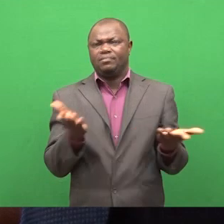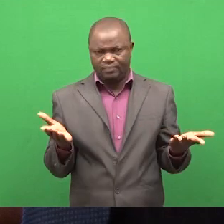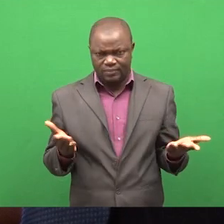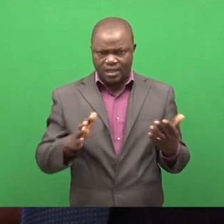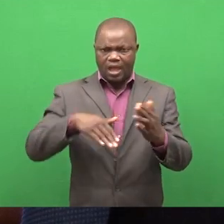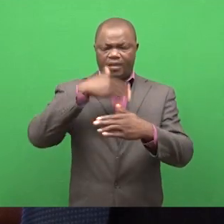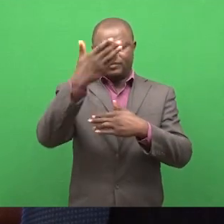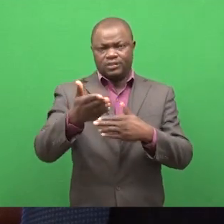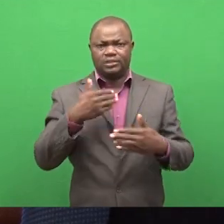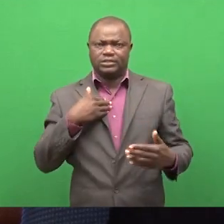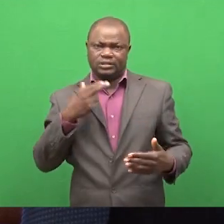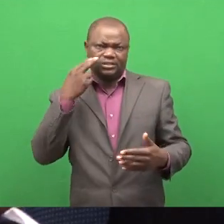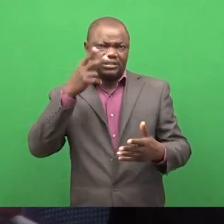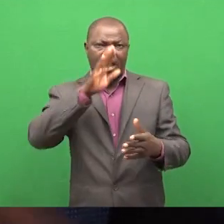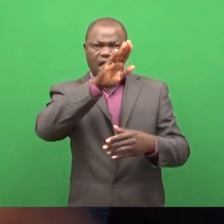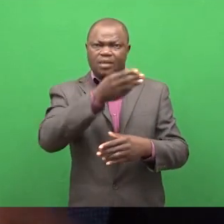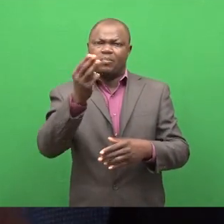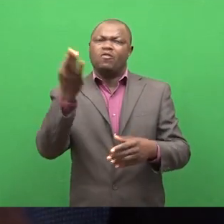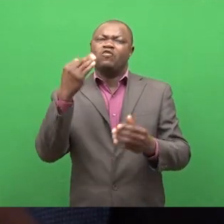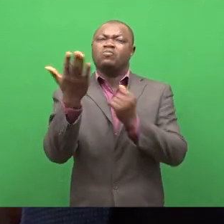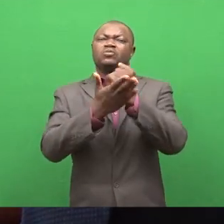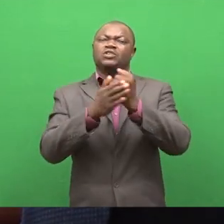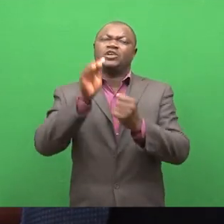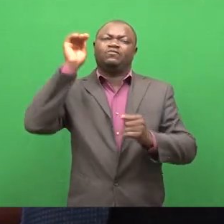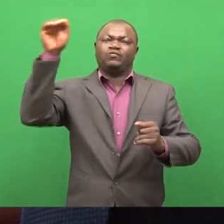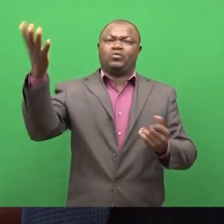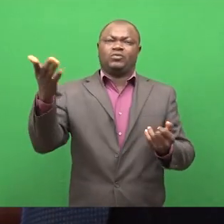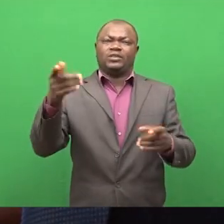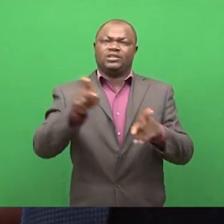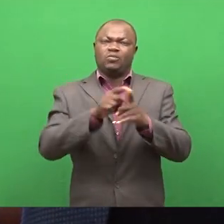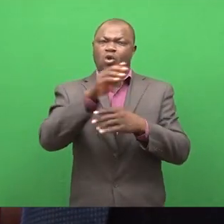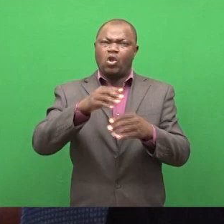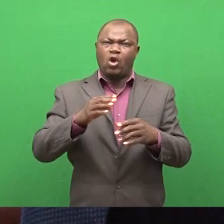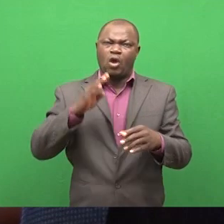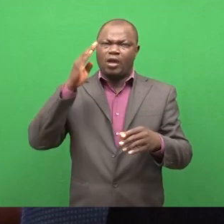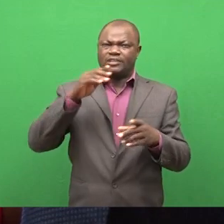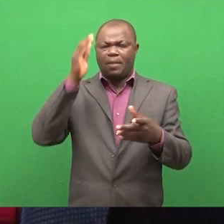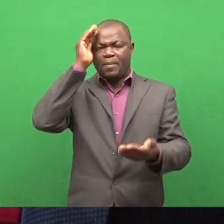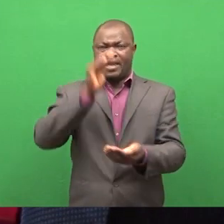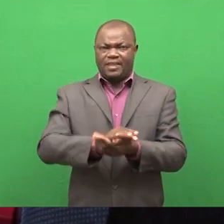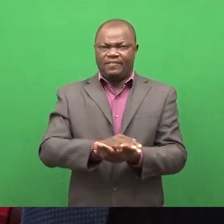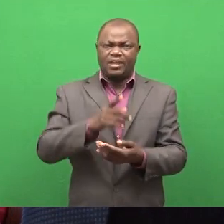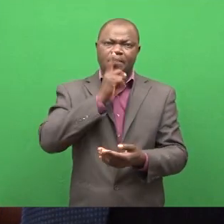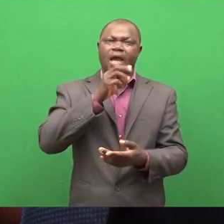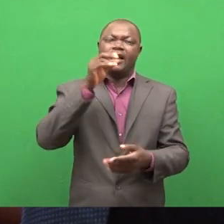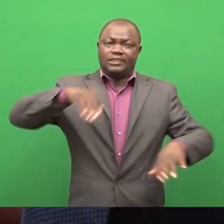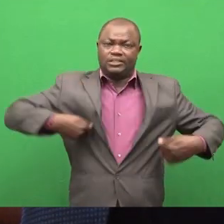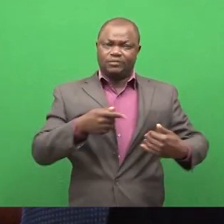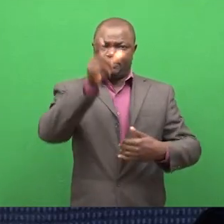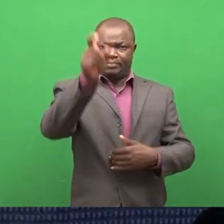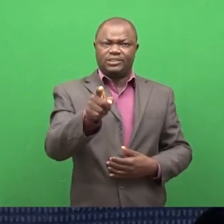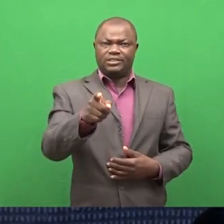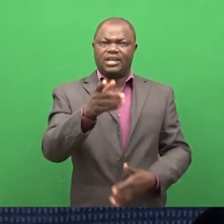Mai Chisamba kune vanhu vari kubva kumamisha vane hatinoti mamits pachirungu Mai Chisamba vanobelieva kuti munhu